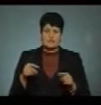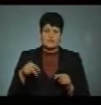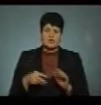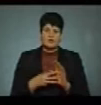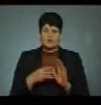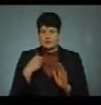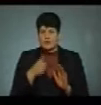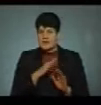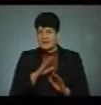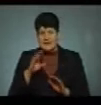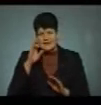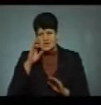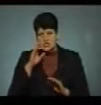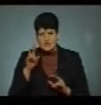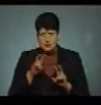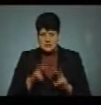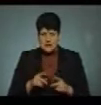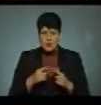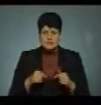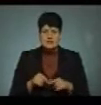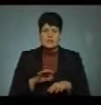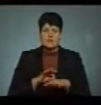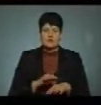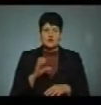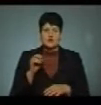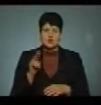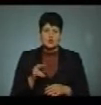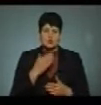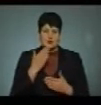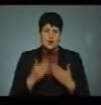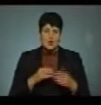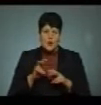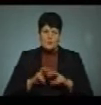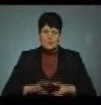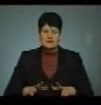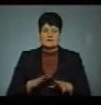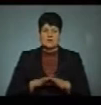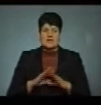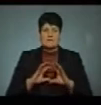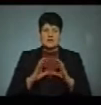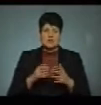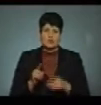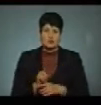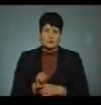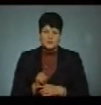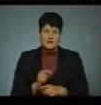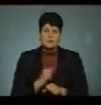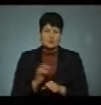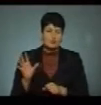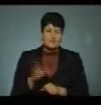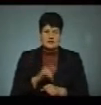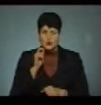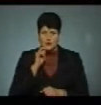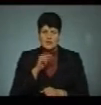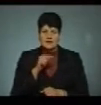як недержавна дослідницька організація, яка проводить соціологічні дослідження з дотримання міжнародних стандартів. Група працює по всій Україні, у ній